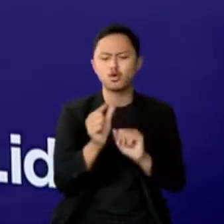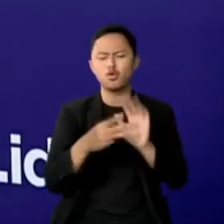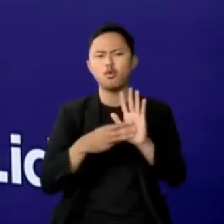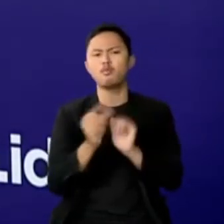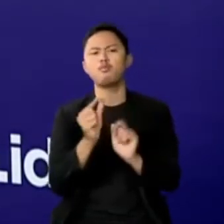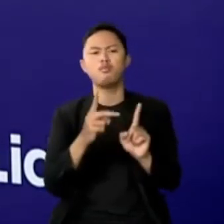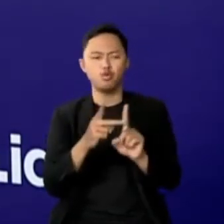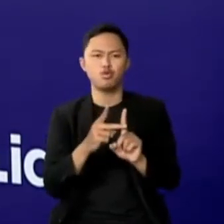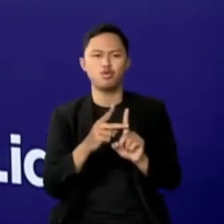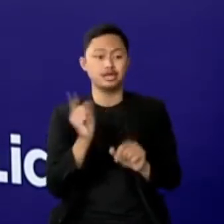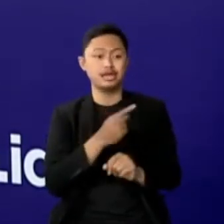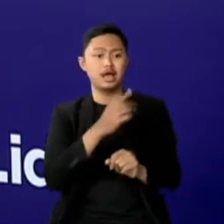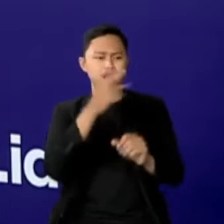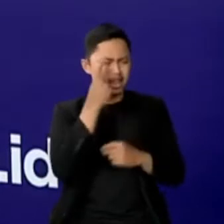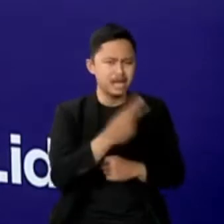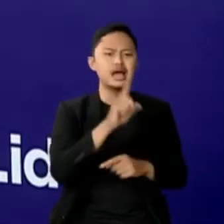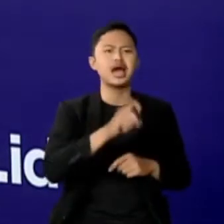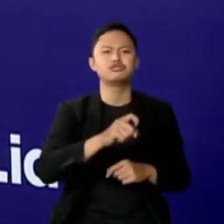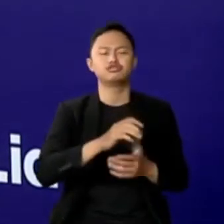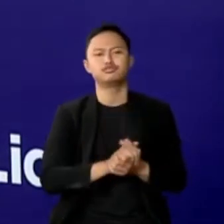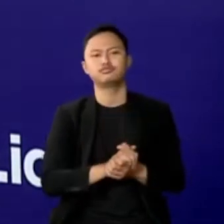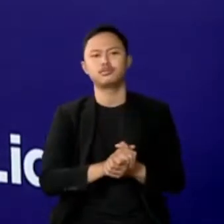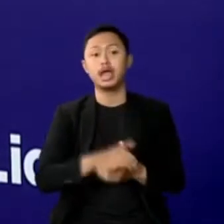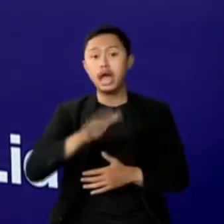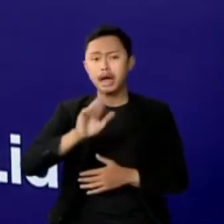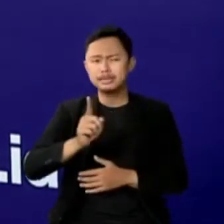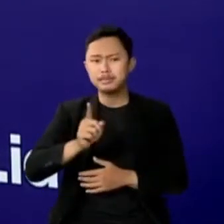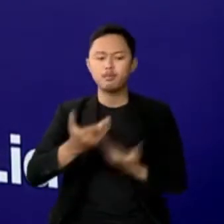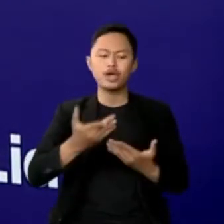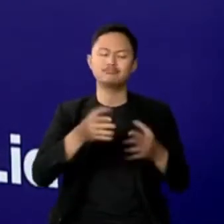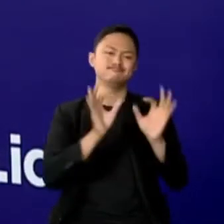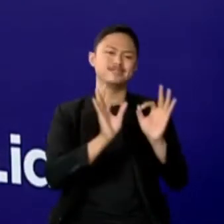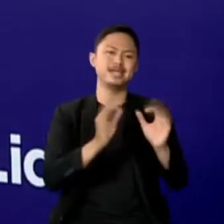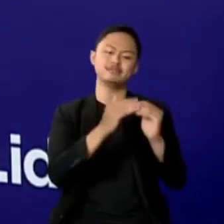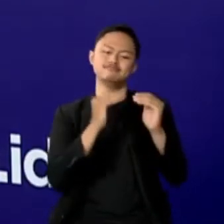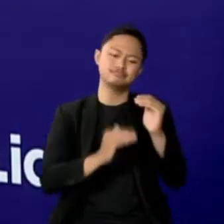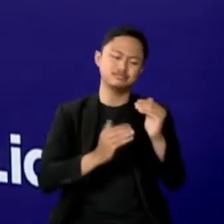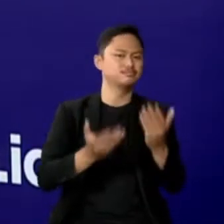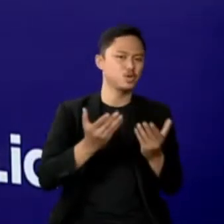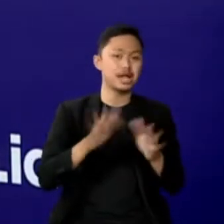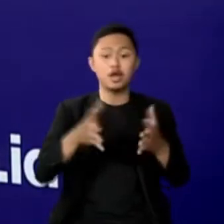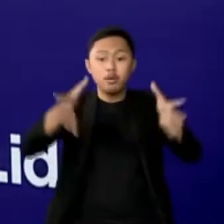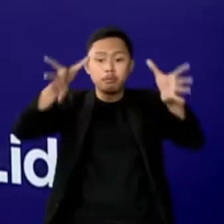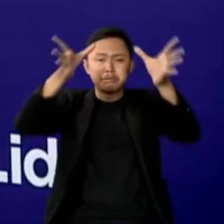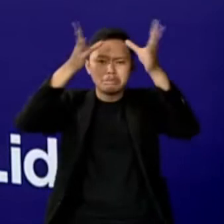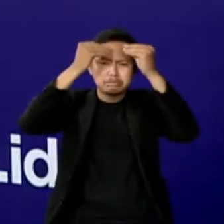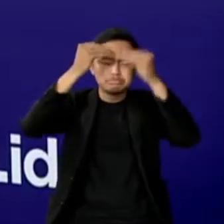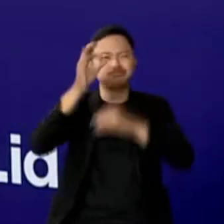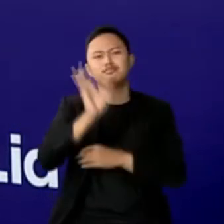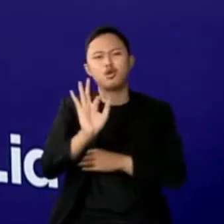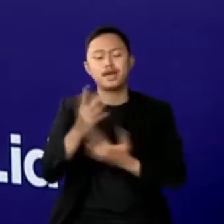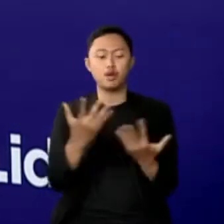itu yang menjadi perhatian kita itu rata-rata ya karena pendidikan yang mungkin kurang pemahamannya kurang juga